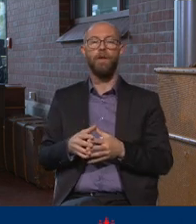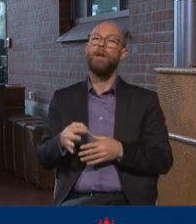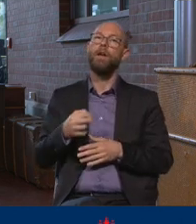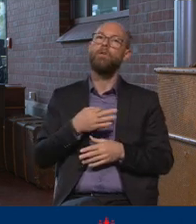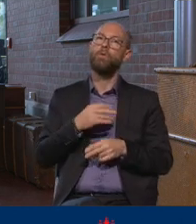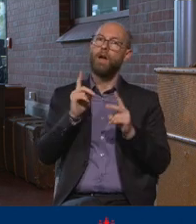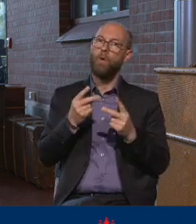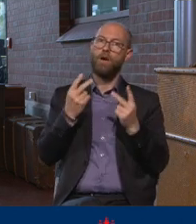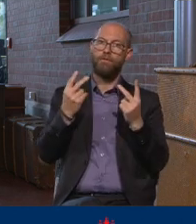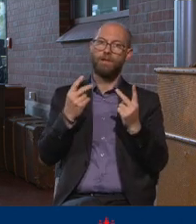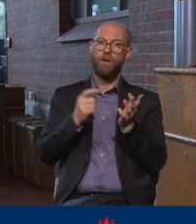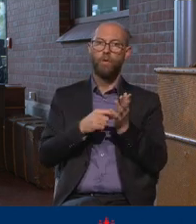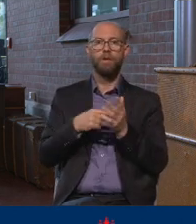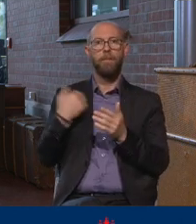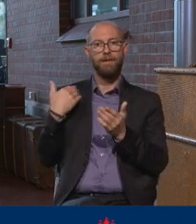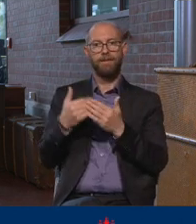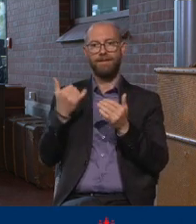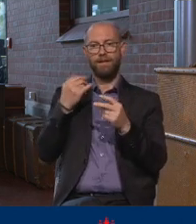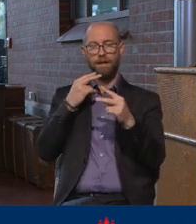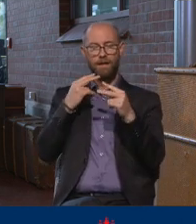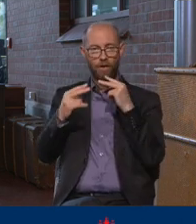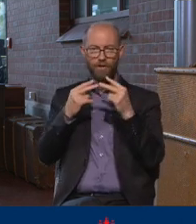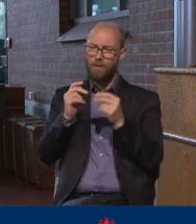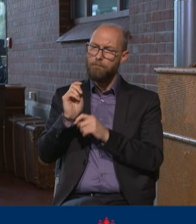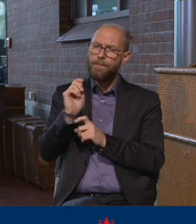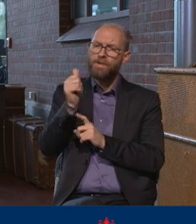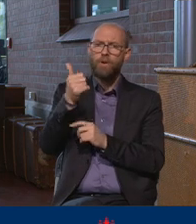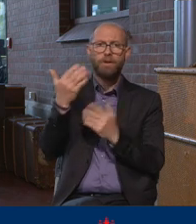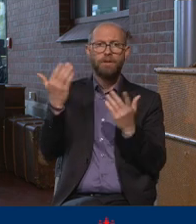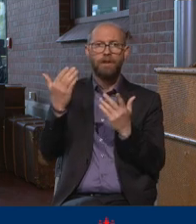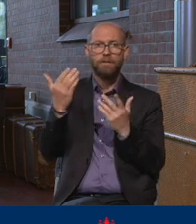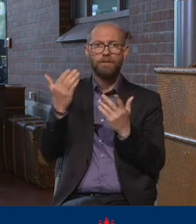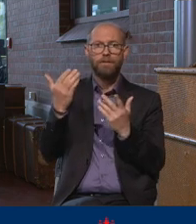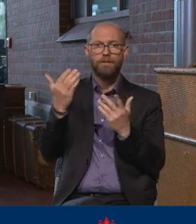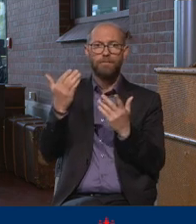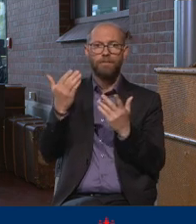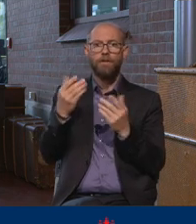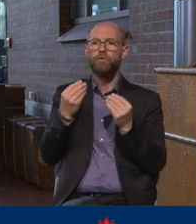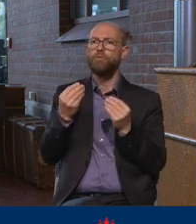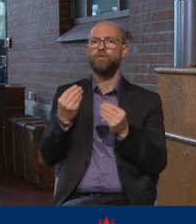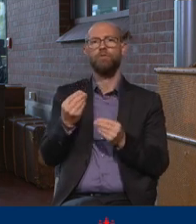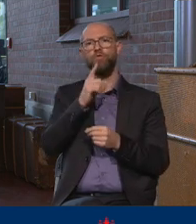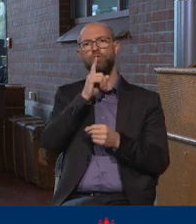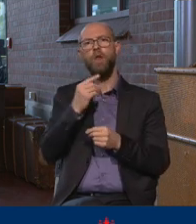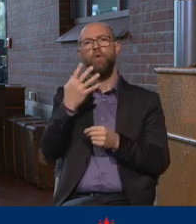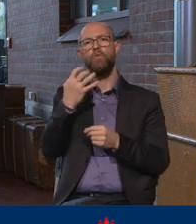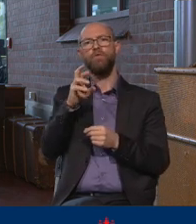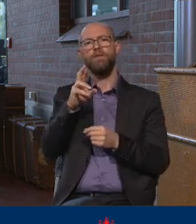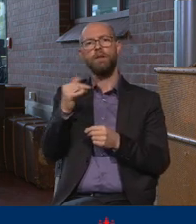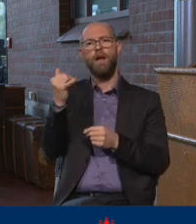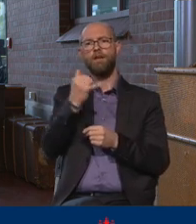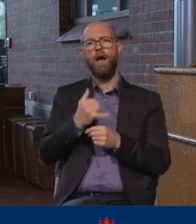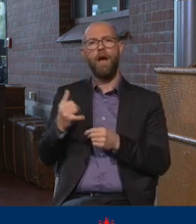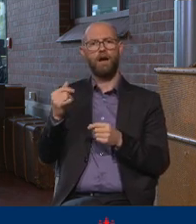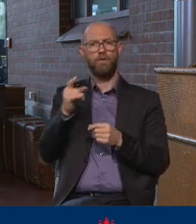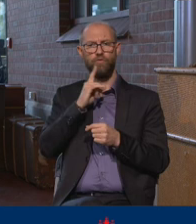weil das alleinstellungsmerkmal der gaststätte diese zeitreise in die 1950 er jahre ist das irgendwo dann auch wiederfinden